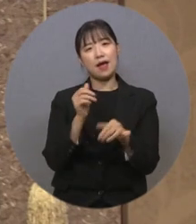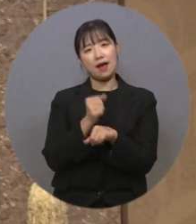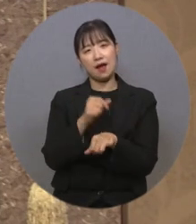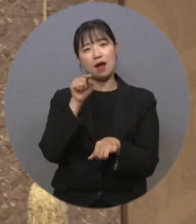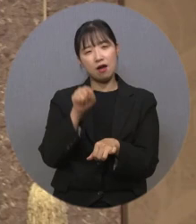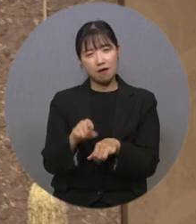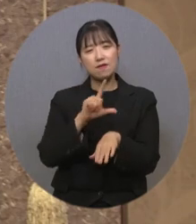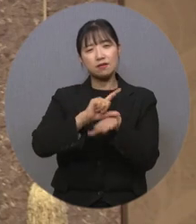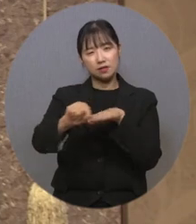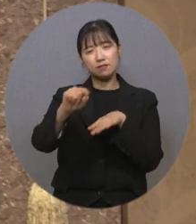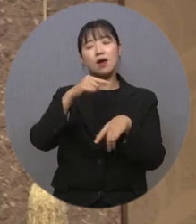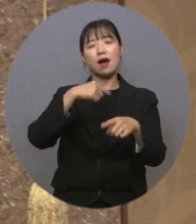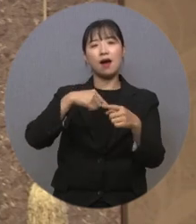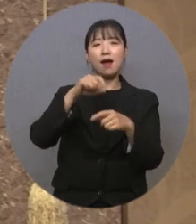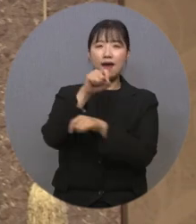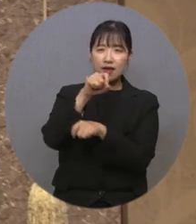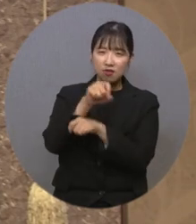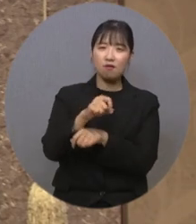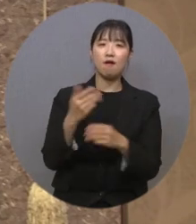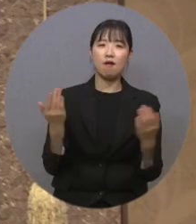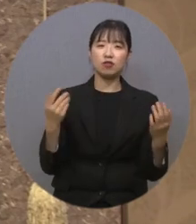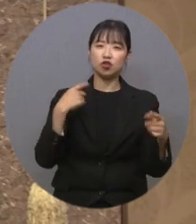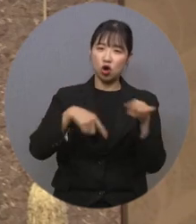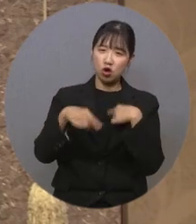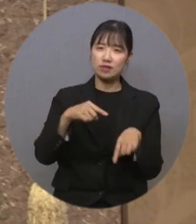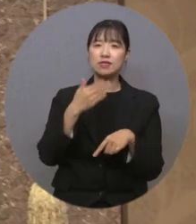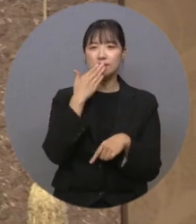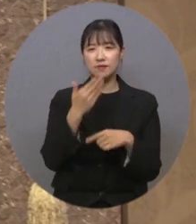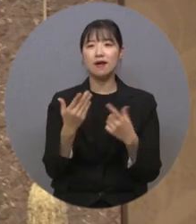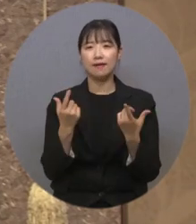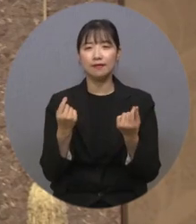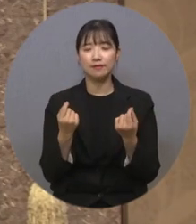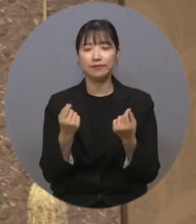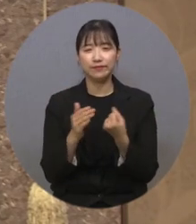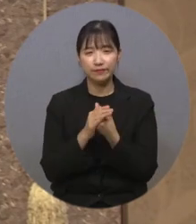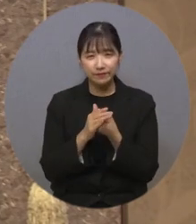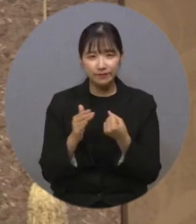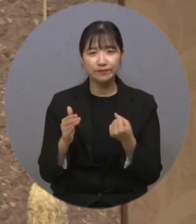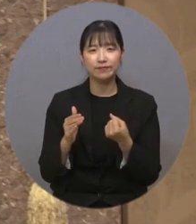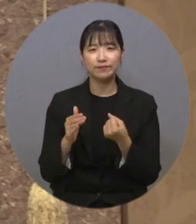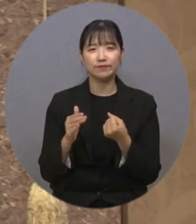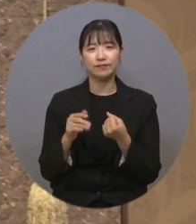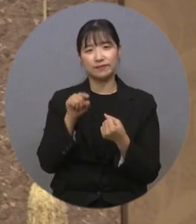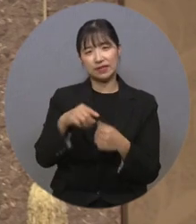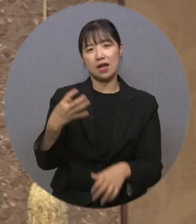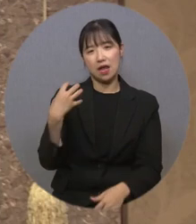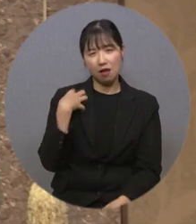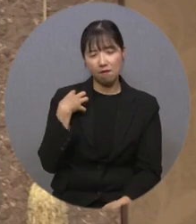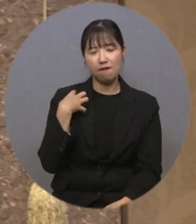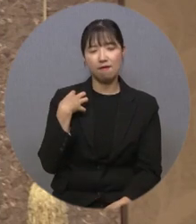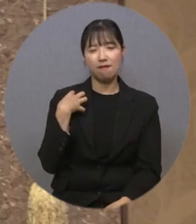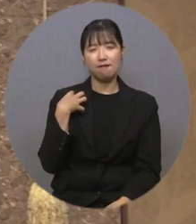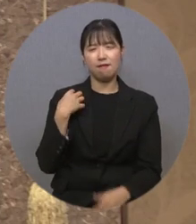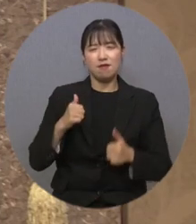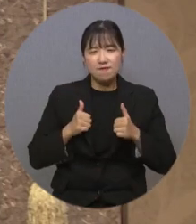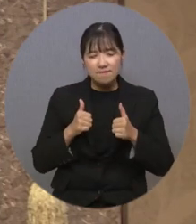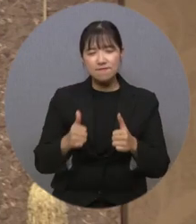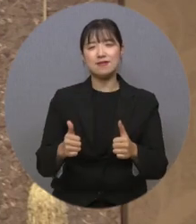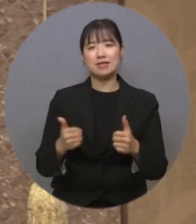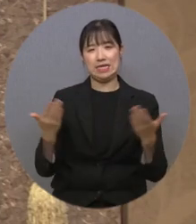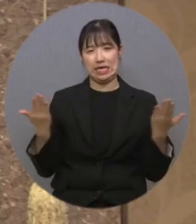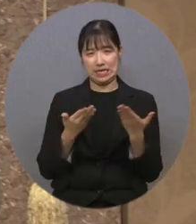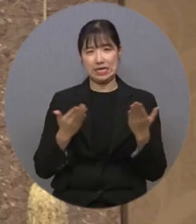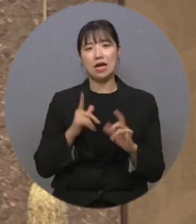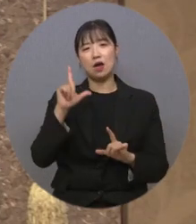지방행정이 되고 지방정치가 될 수 있습니다. 그래서 이 역할에 충실하게